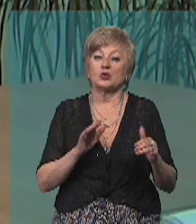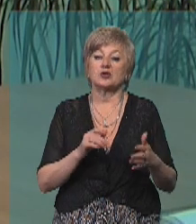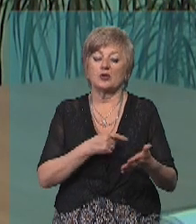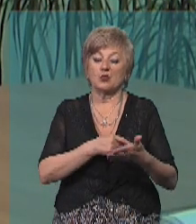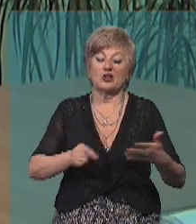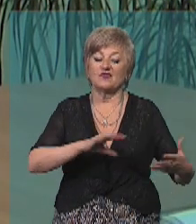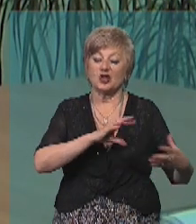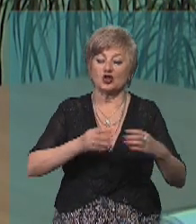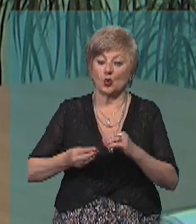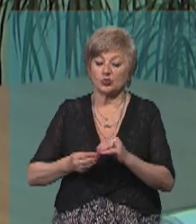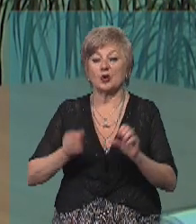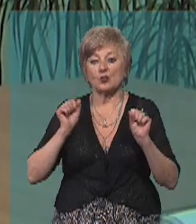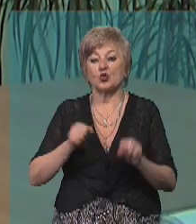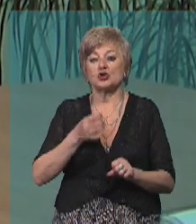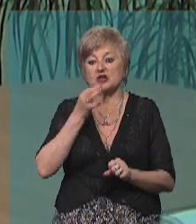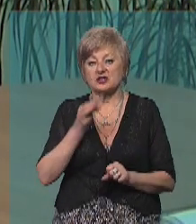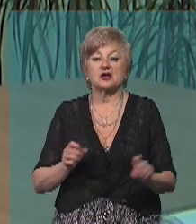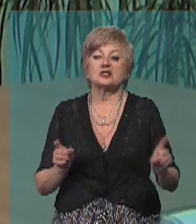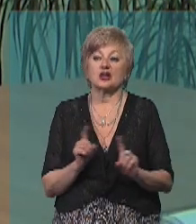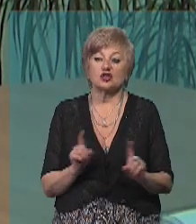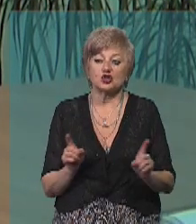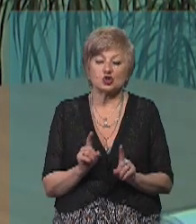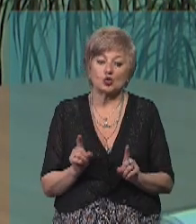підсумки, ми можемо сказати також про те, що